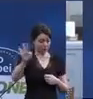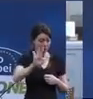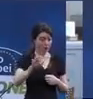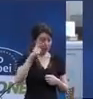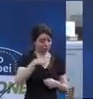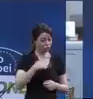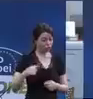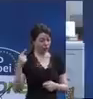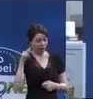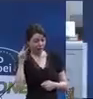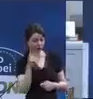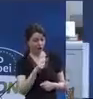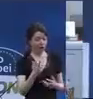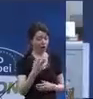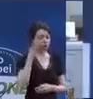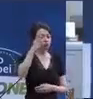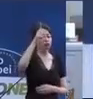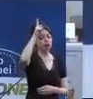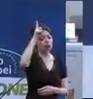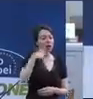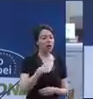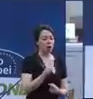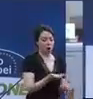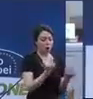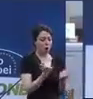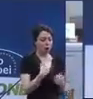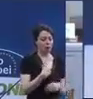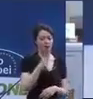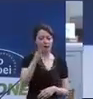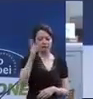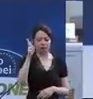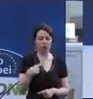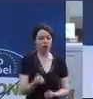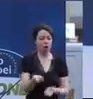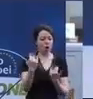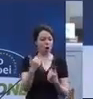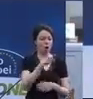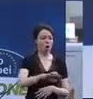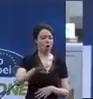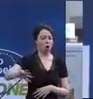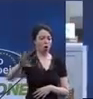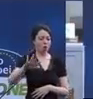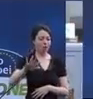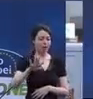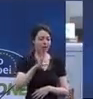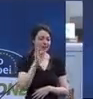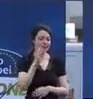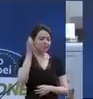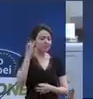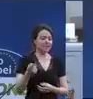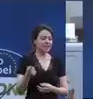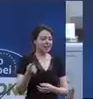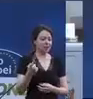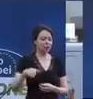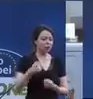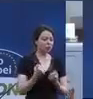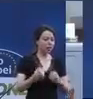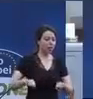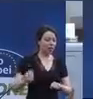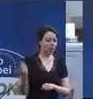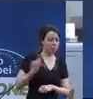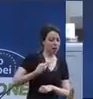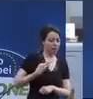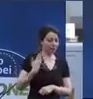fatto la Cina è andata dalla Germania e se l'è comprata è andata dalla Francia e se l'è comprata e siamo stati sconfitti tutti insieme